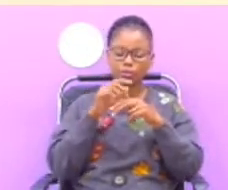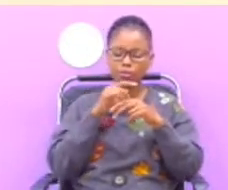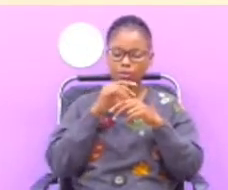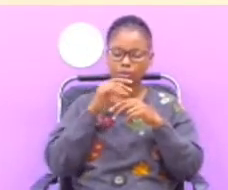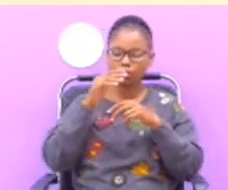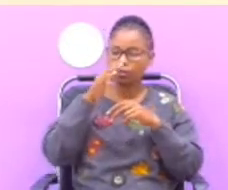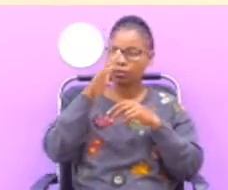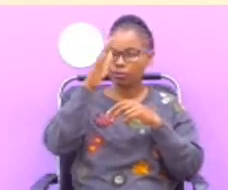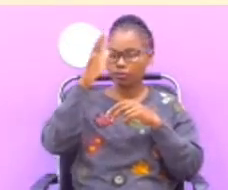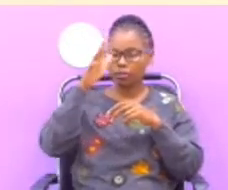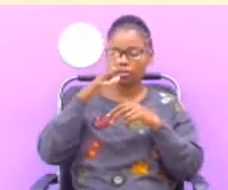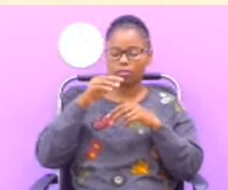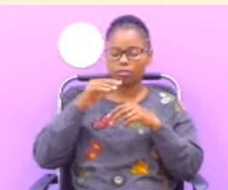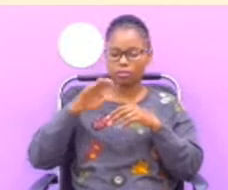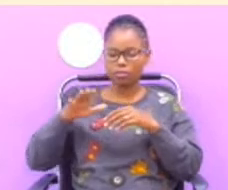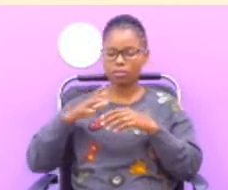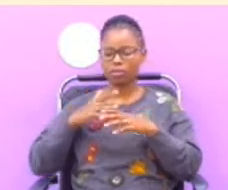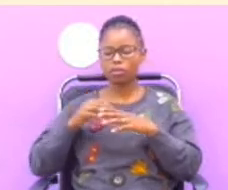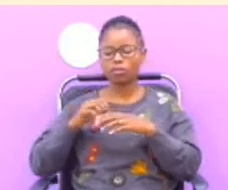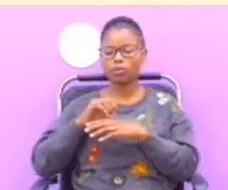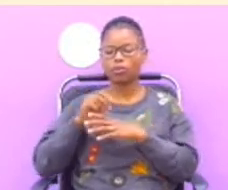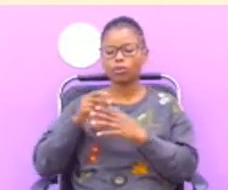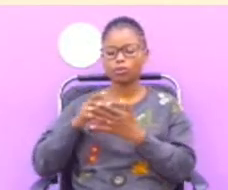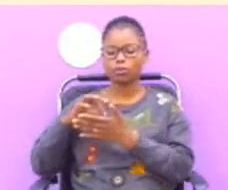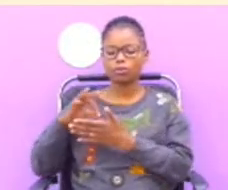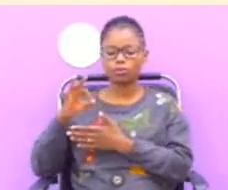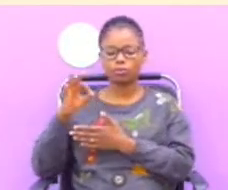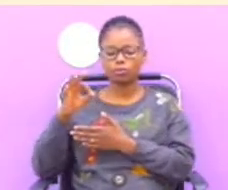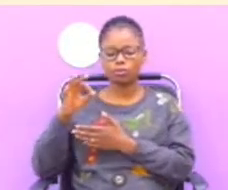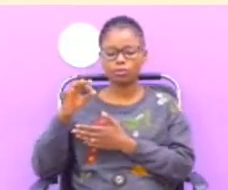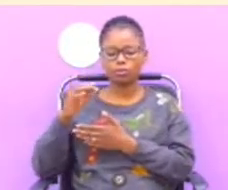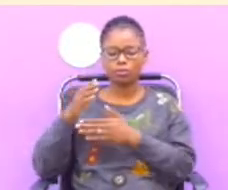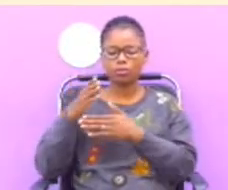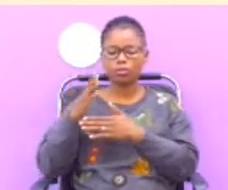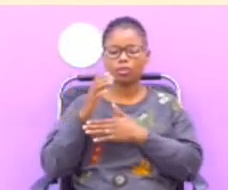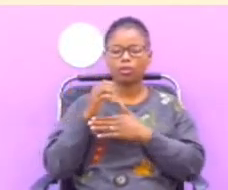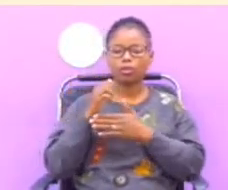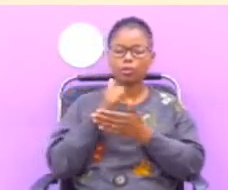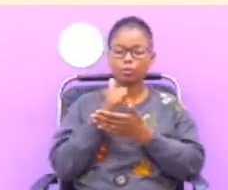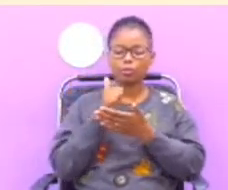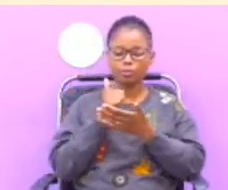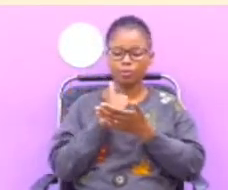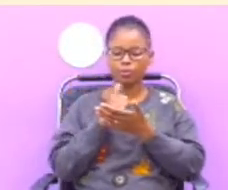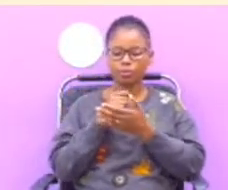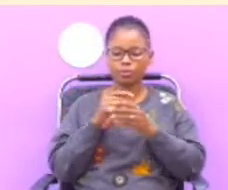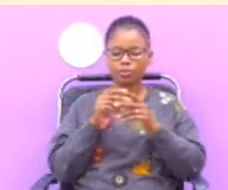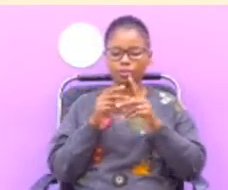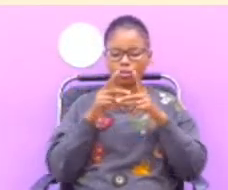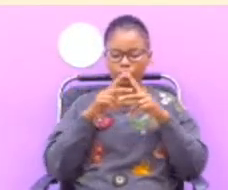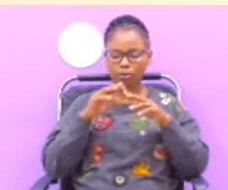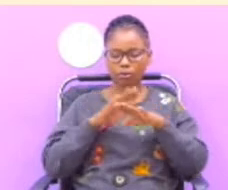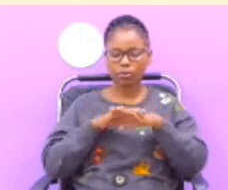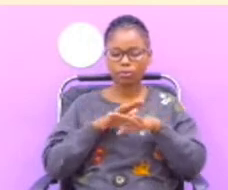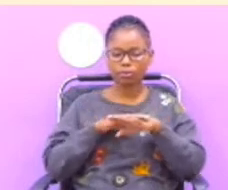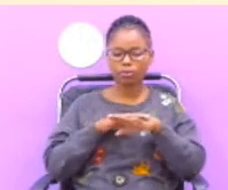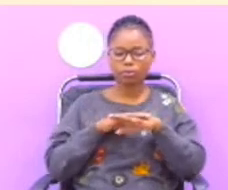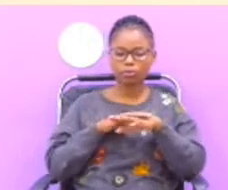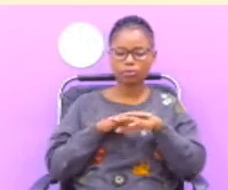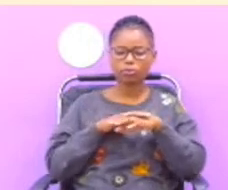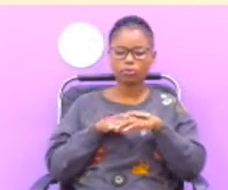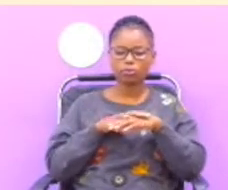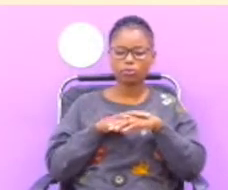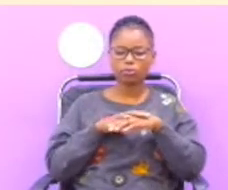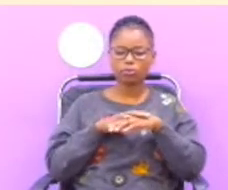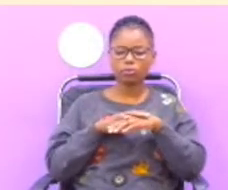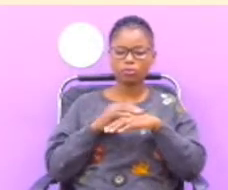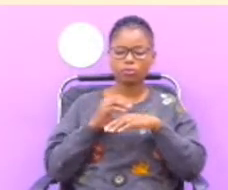Ngai Mũriũ na Ngai Roho Mũtheru. Ngai witũ amũrathime na amwĩke wega. Acio tuma nao arĩa moima